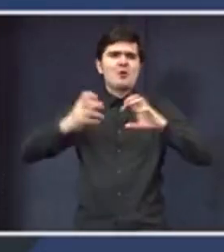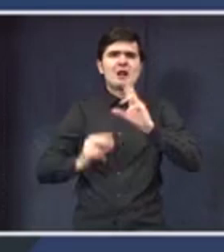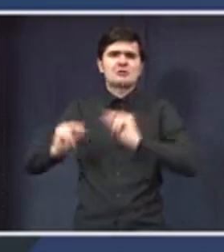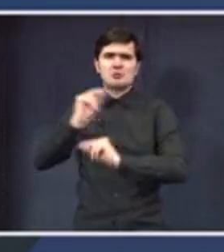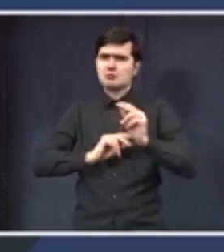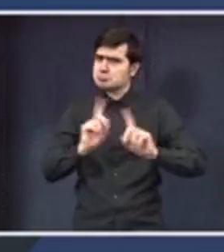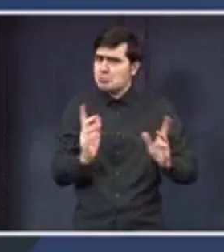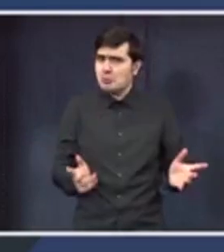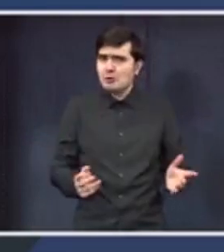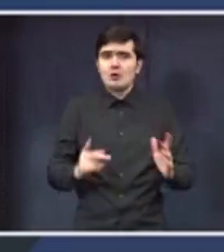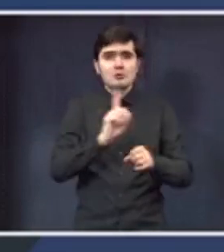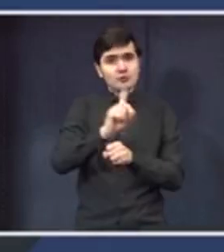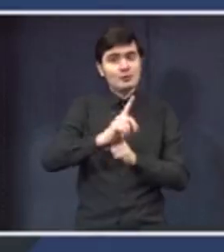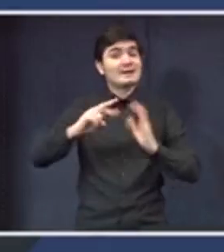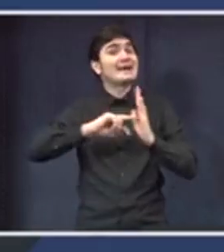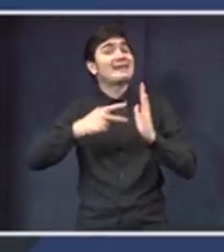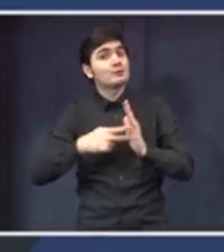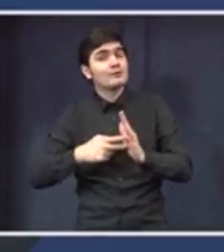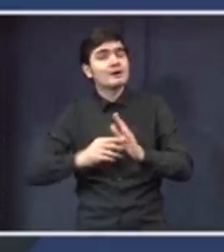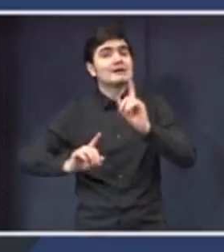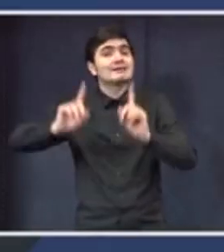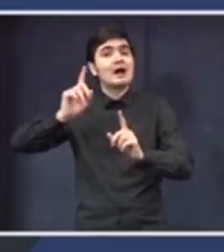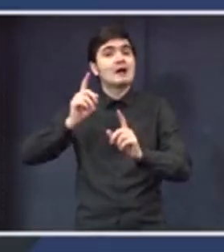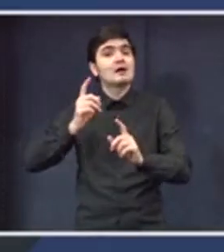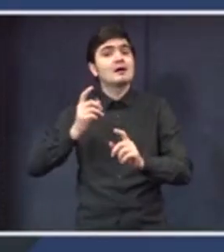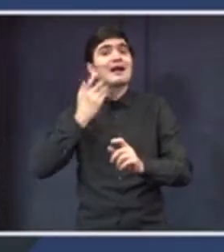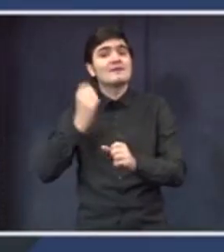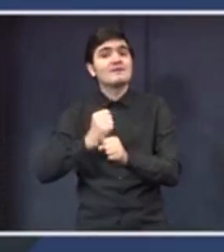cluburi. Lucrurile se rezolvă atunci când programezi.